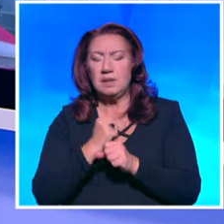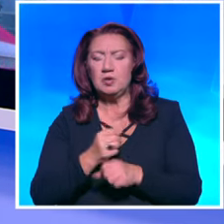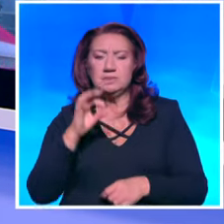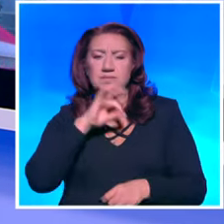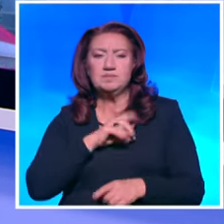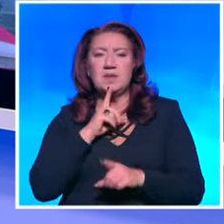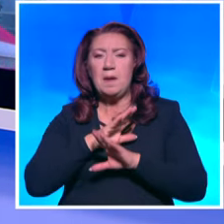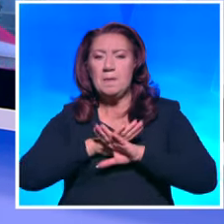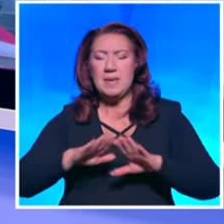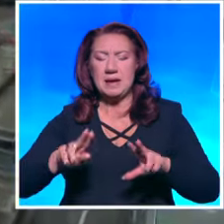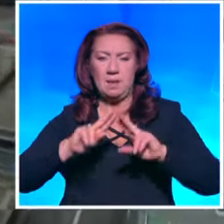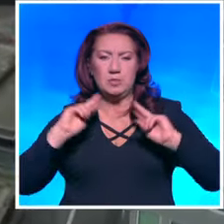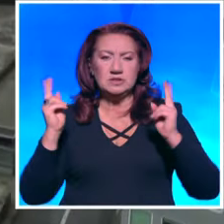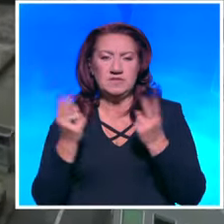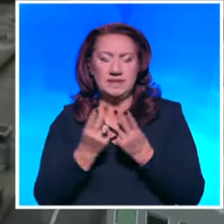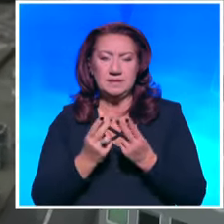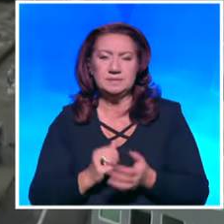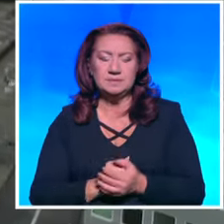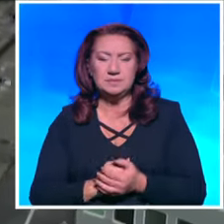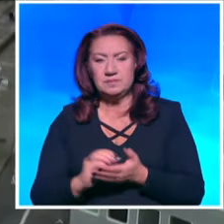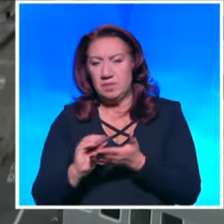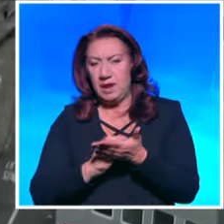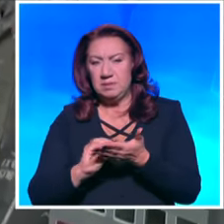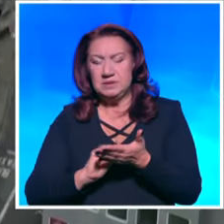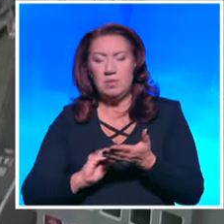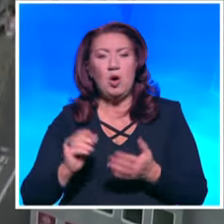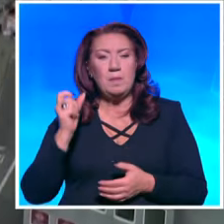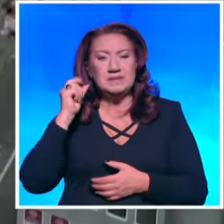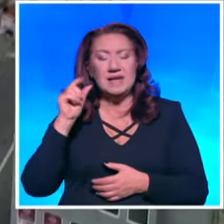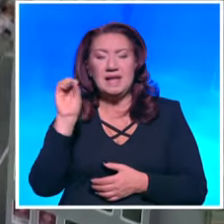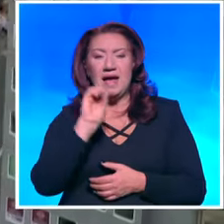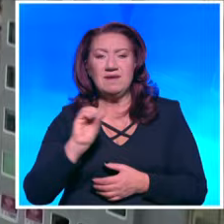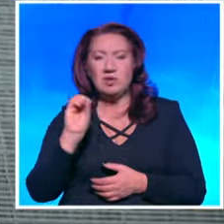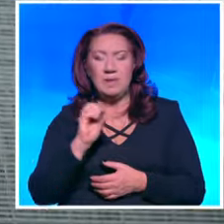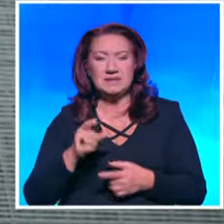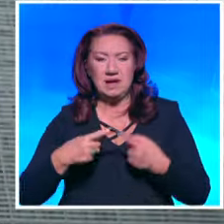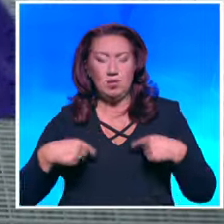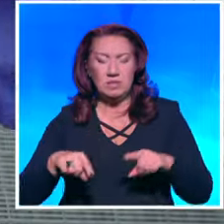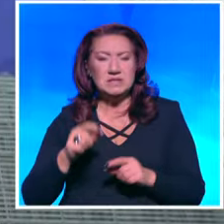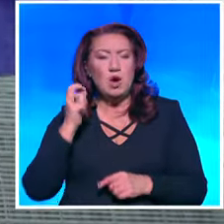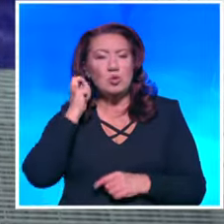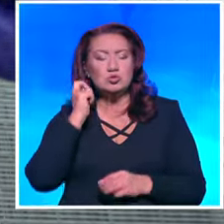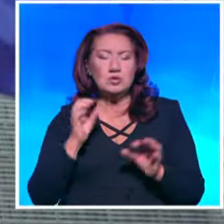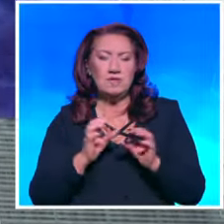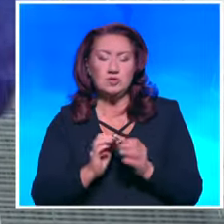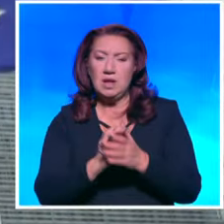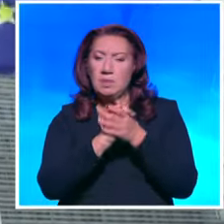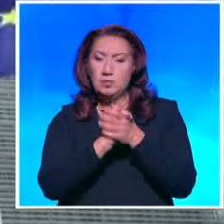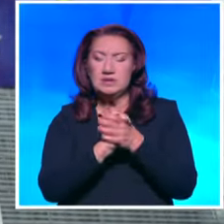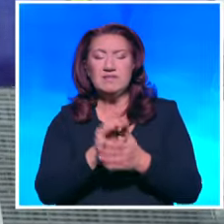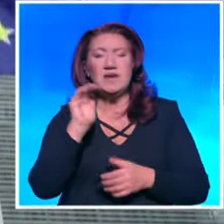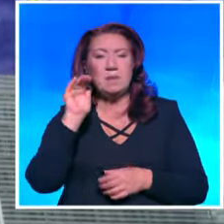новия президент с писмо председателят на европейската комисия урсула фон делайн поздрави бъдещия